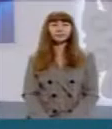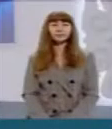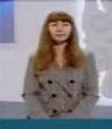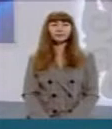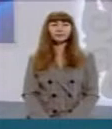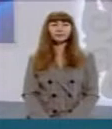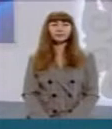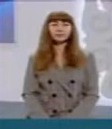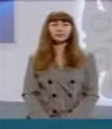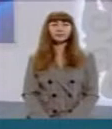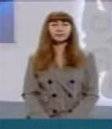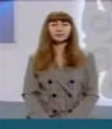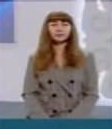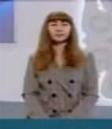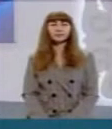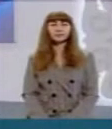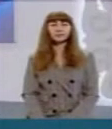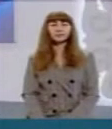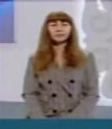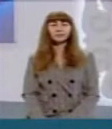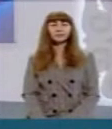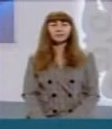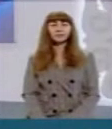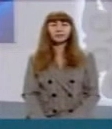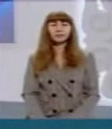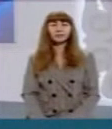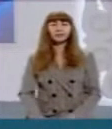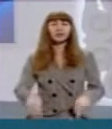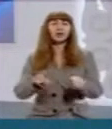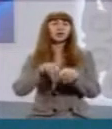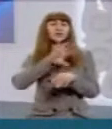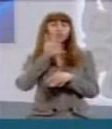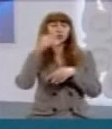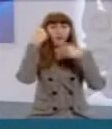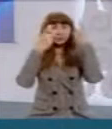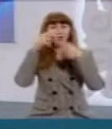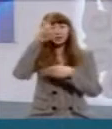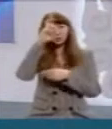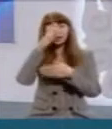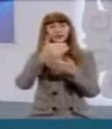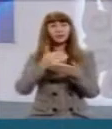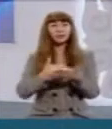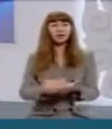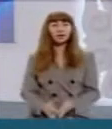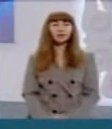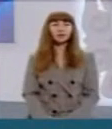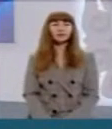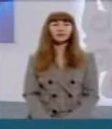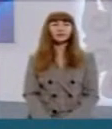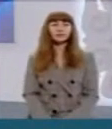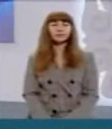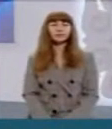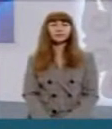маңызды мәселеріне тікелей араласып, түбінде азаматтық қоғамның өркениетті де өскен